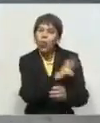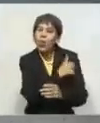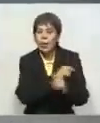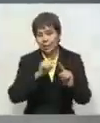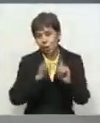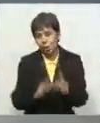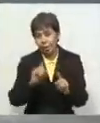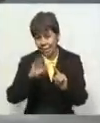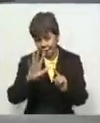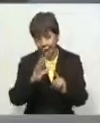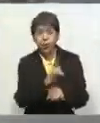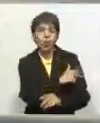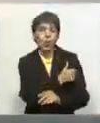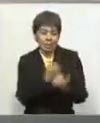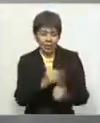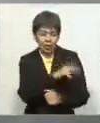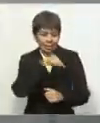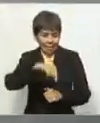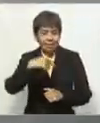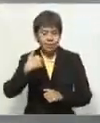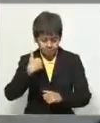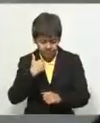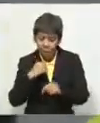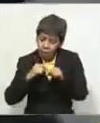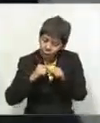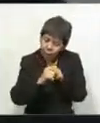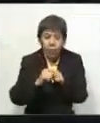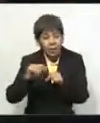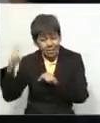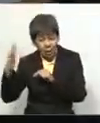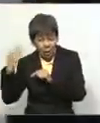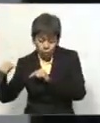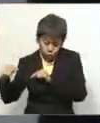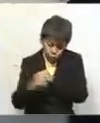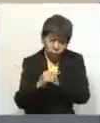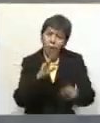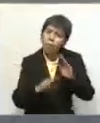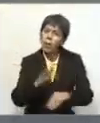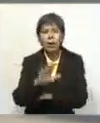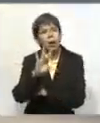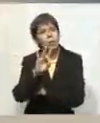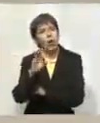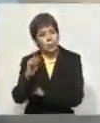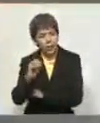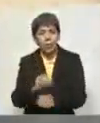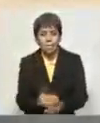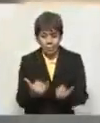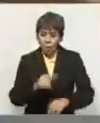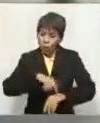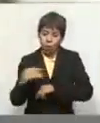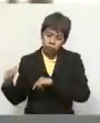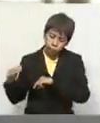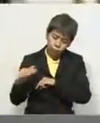ป่าตัวที่5เนี่ยมายังโรงพยาบาลซึ่งที่โรงพยาบาลแห่งนี้นะครับมีระยะทางระหว่างสนามบินเก่ากับโรงพยาบาลเนี่ยอยู่ห่างกันประมาณ800เมตรใช้เว